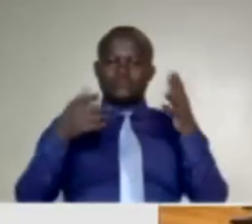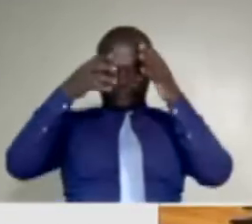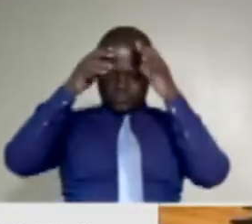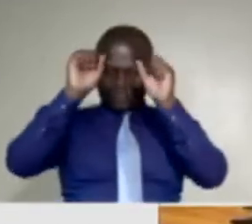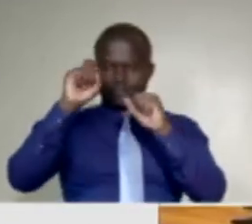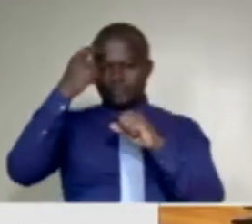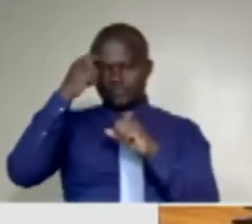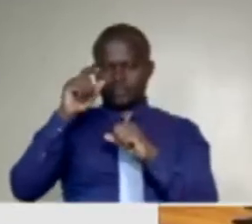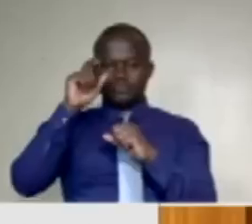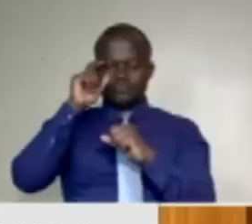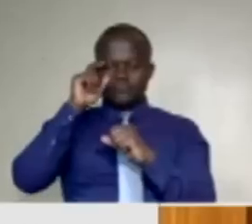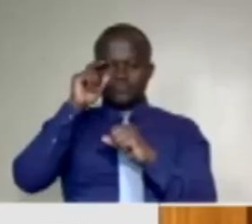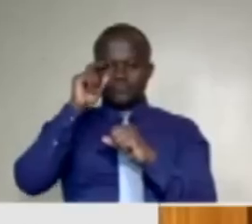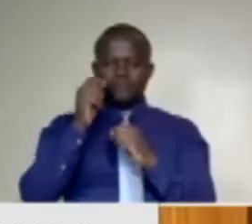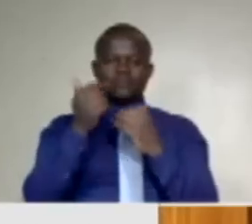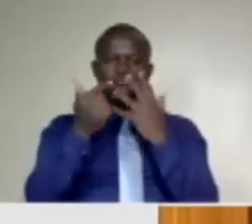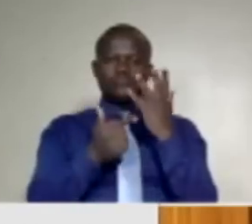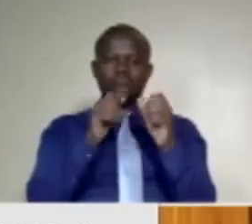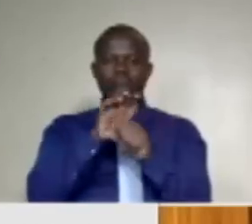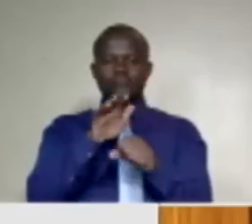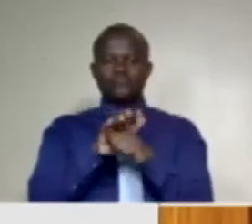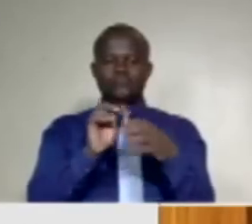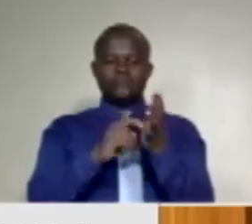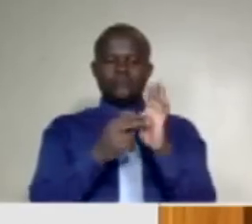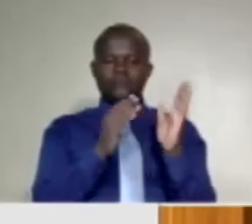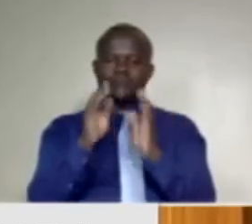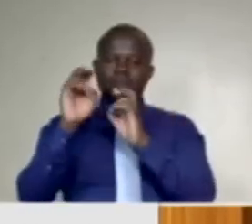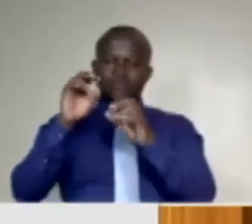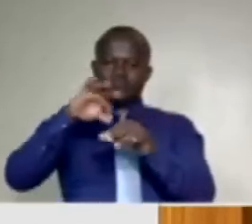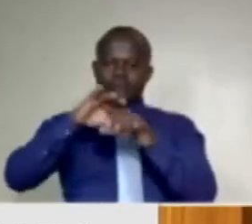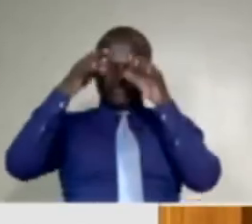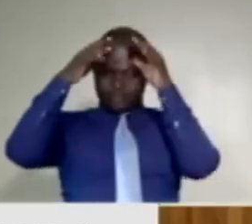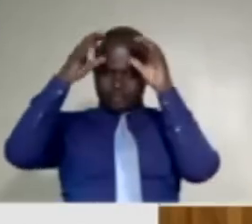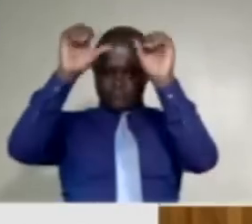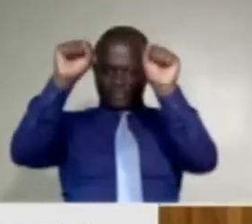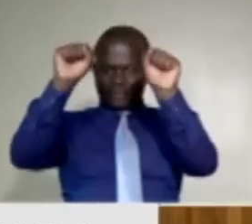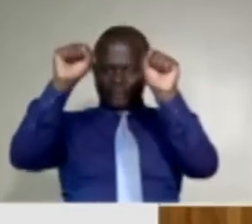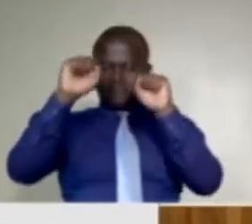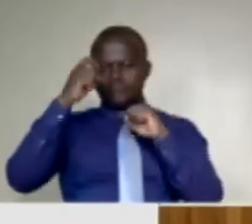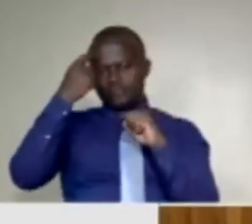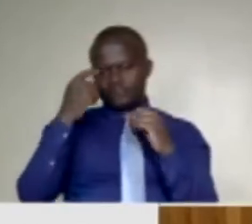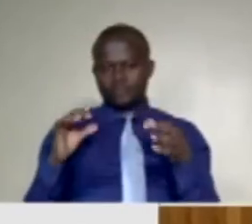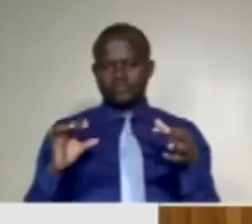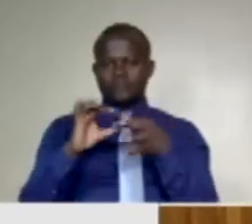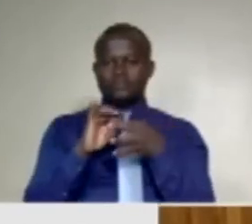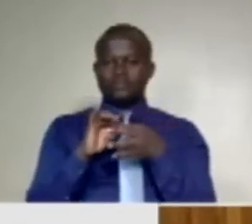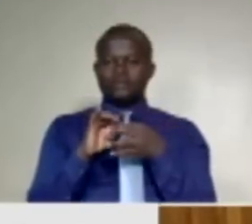Perezida wa Repubulika Paul Kagame. Ahanini uyu mushinga uteganya ko amatora ya Perezida wa Repubulika ahuzwa